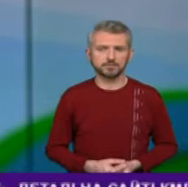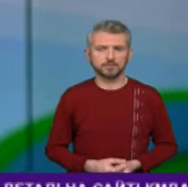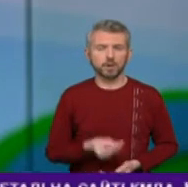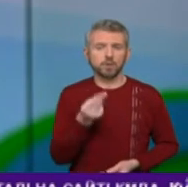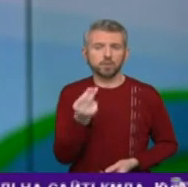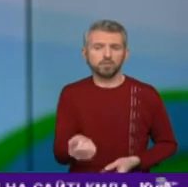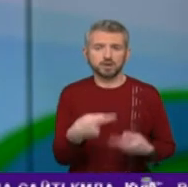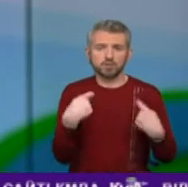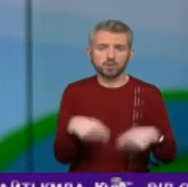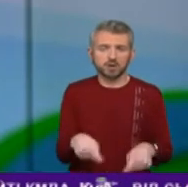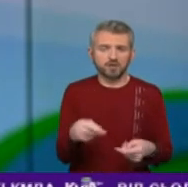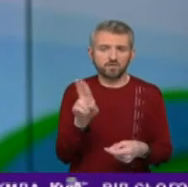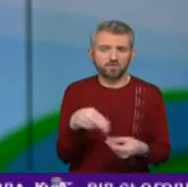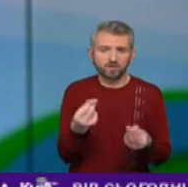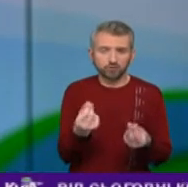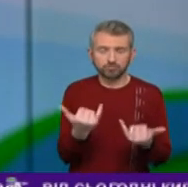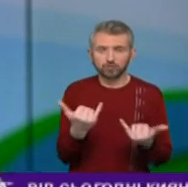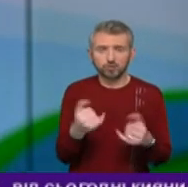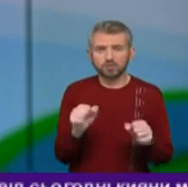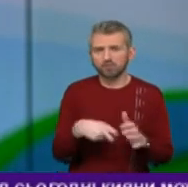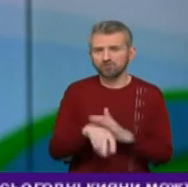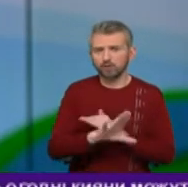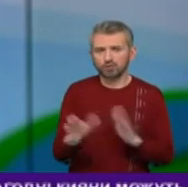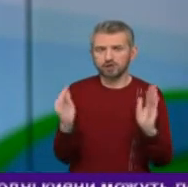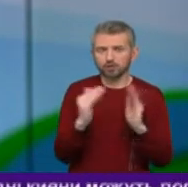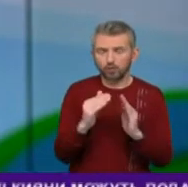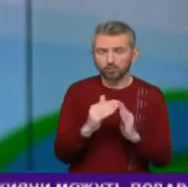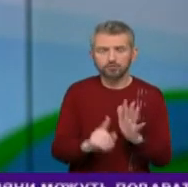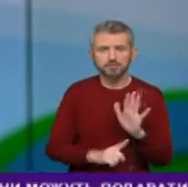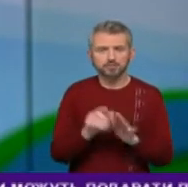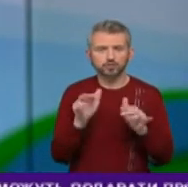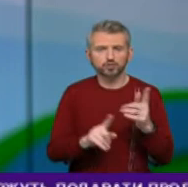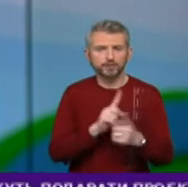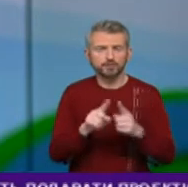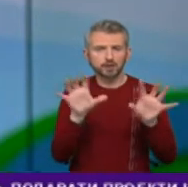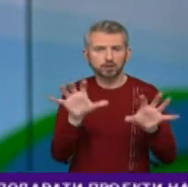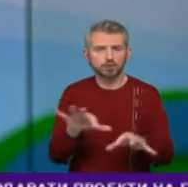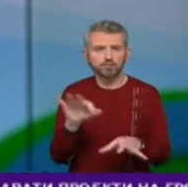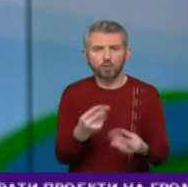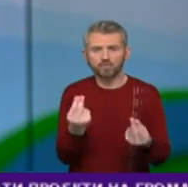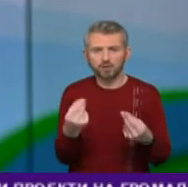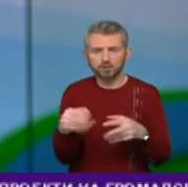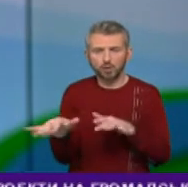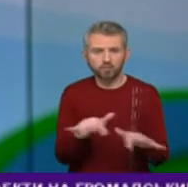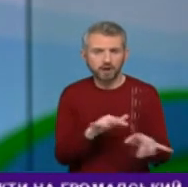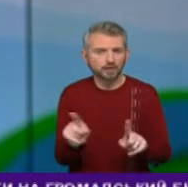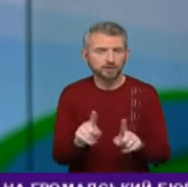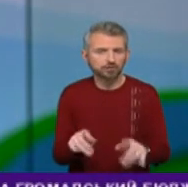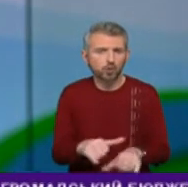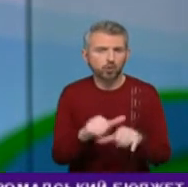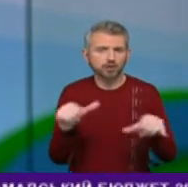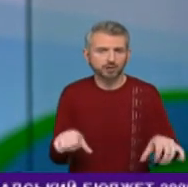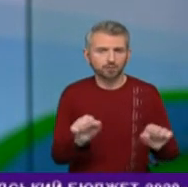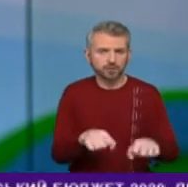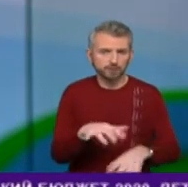Купити і продати валюту від сьогодні можна, не виходячи з дому. Набули чинності зміни до закону про валютні операції, що значно розширив